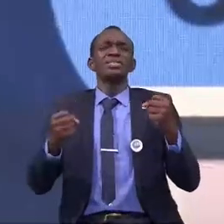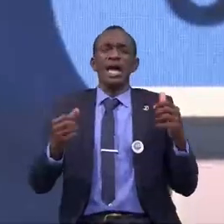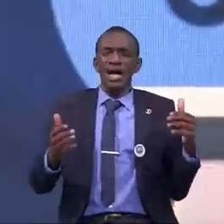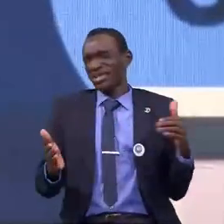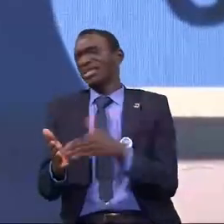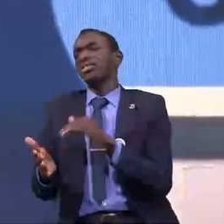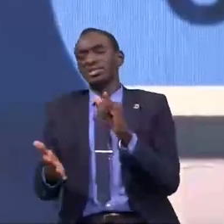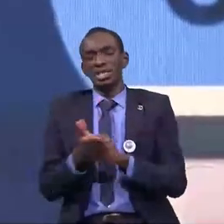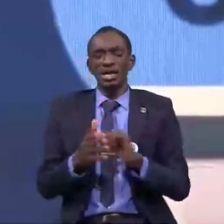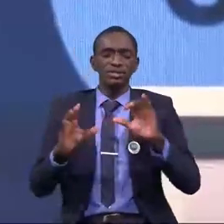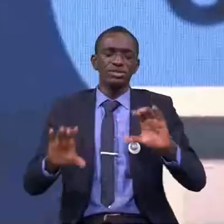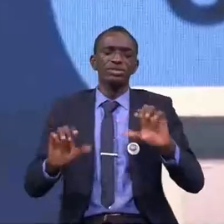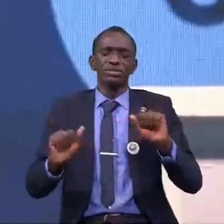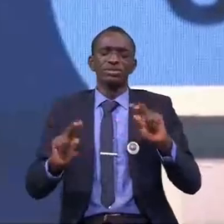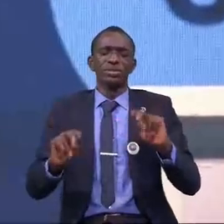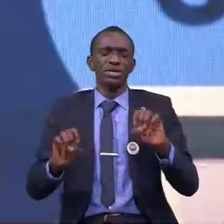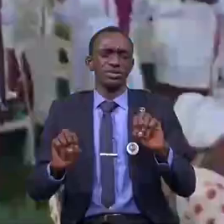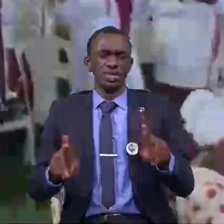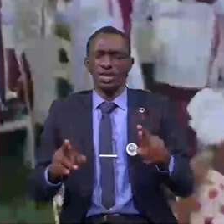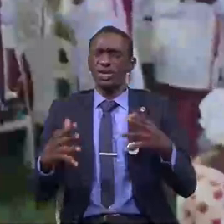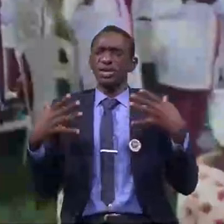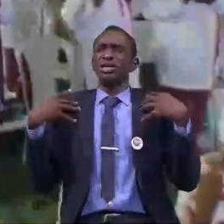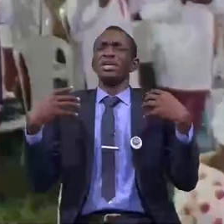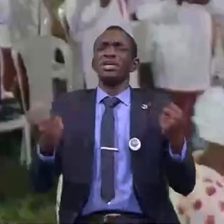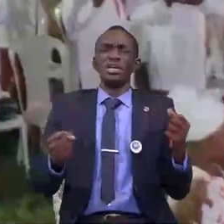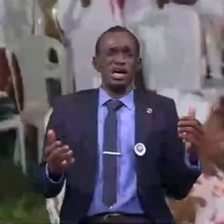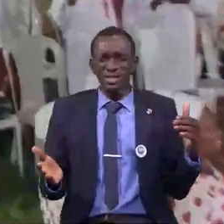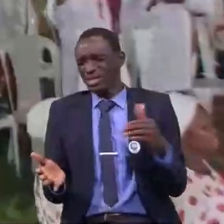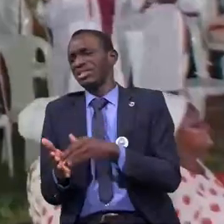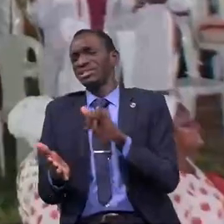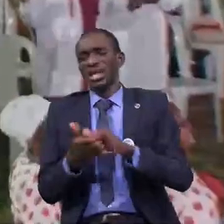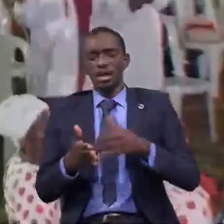ce cancer. Guérison contre l'ulcère.